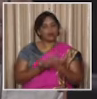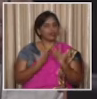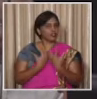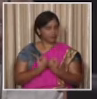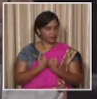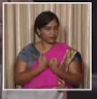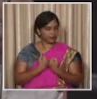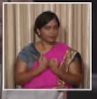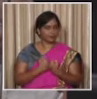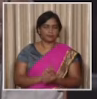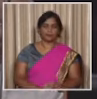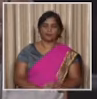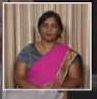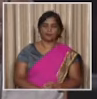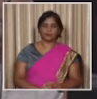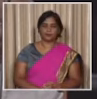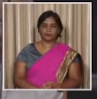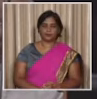ලැබෙනවා.